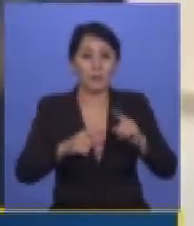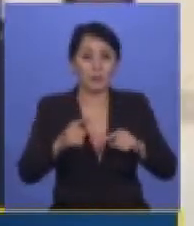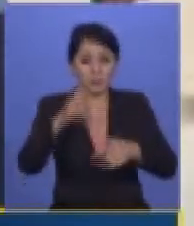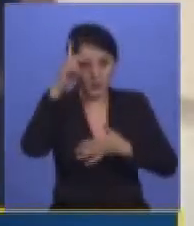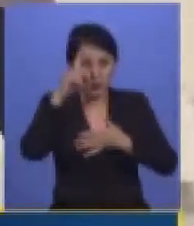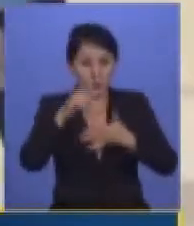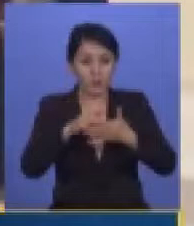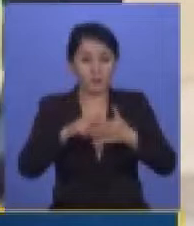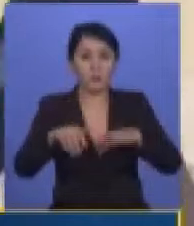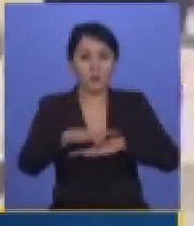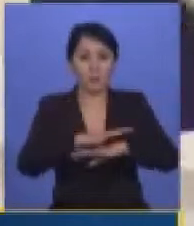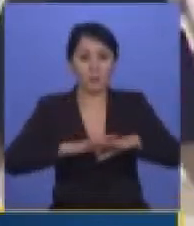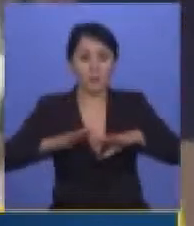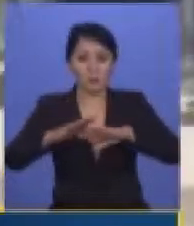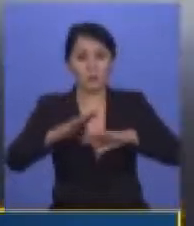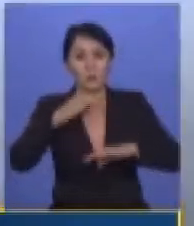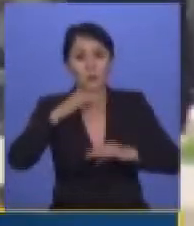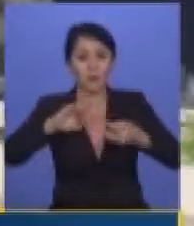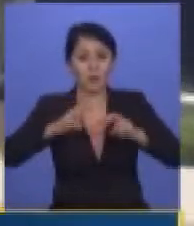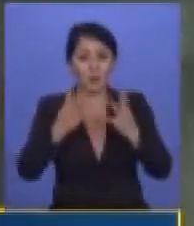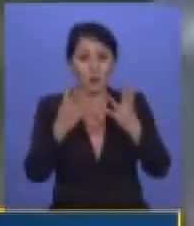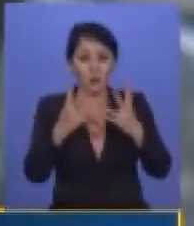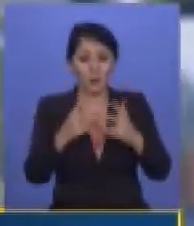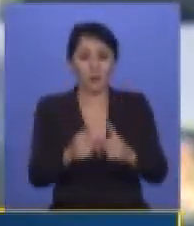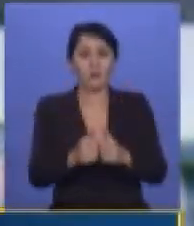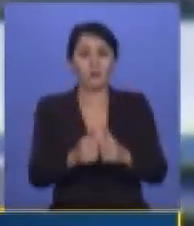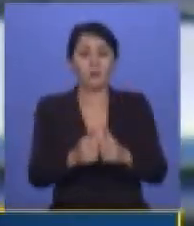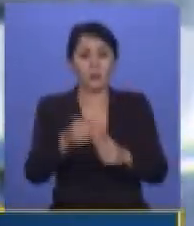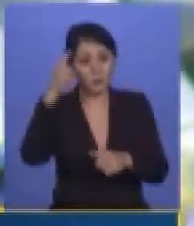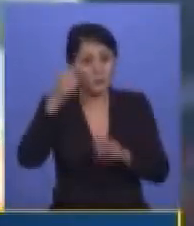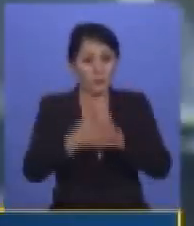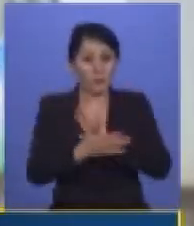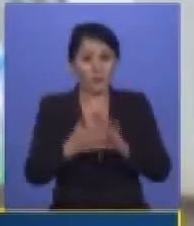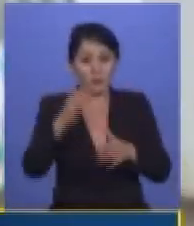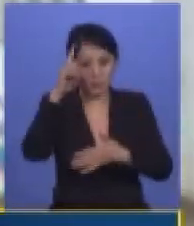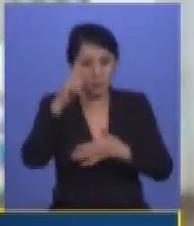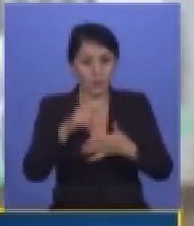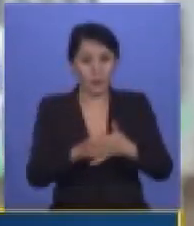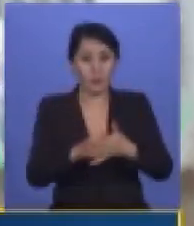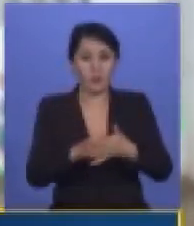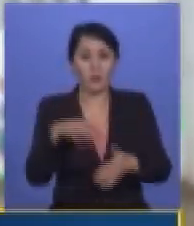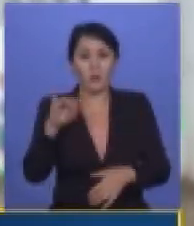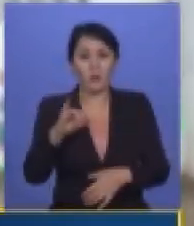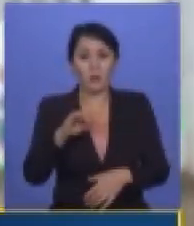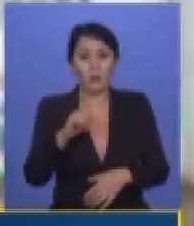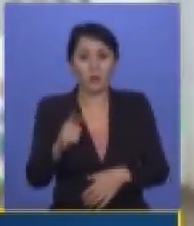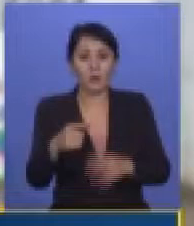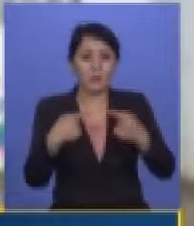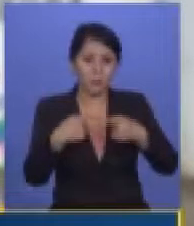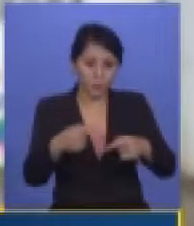берді. Халық талай жылдан бері шешімін таппаған маңызды проблемалар енді ескерілер деп сенеді. Оңтүстік жақтан, басқа жақтан